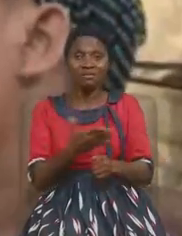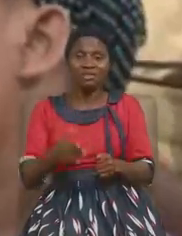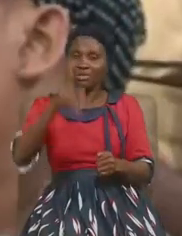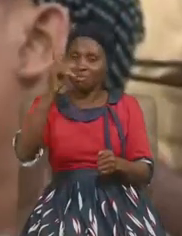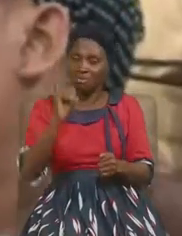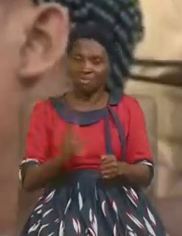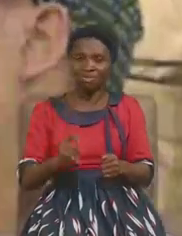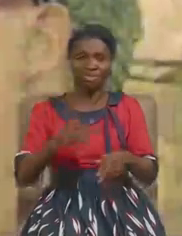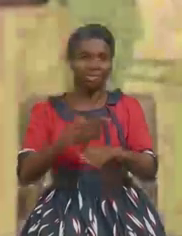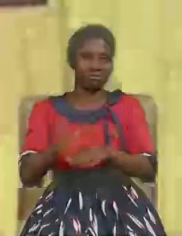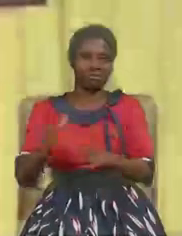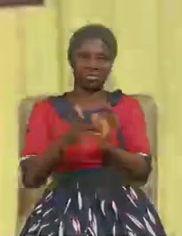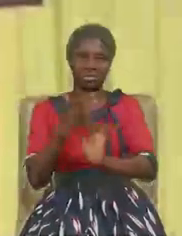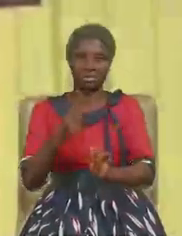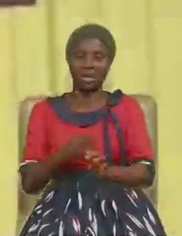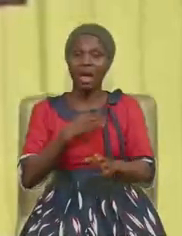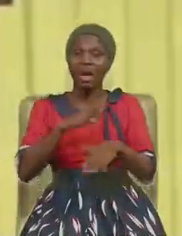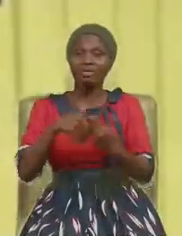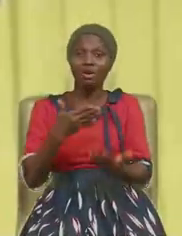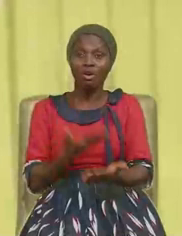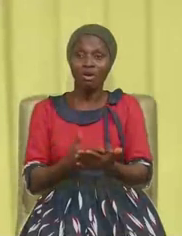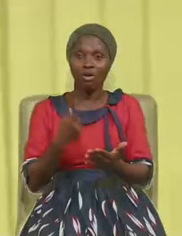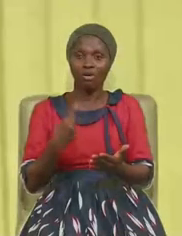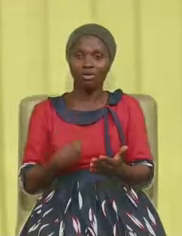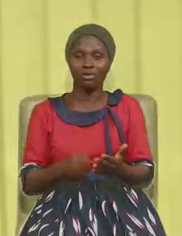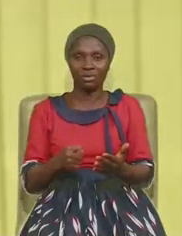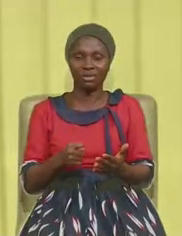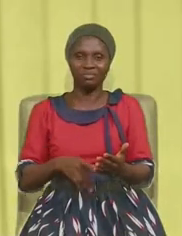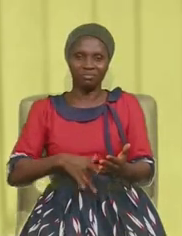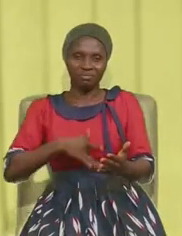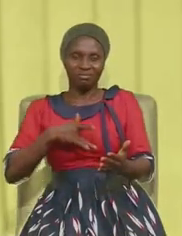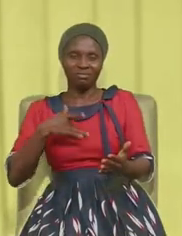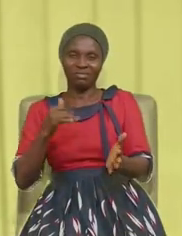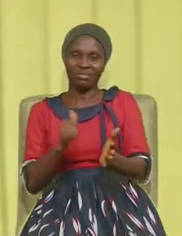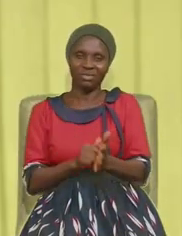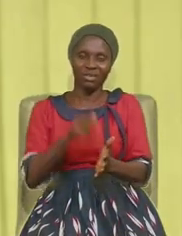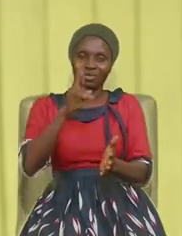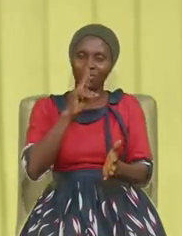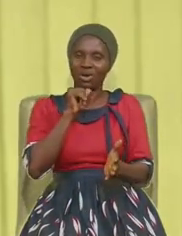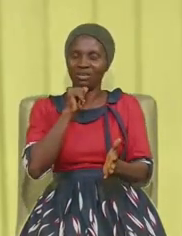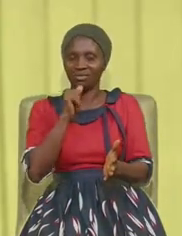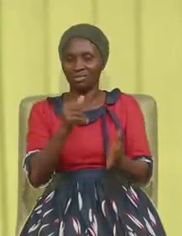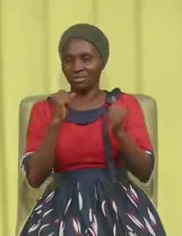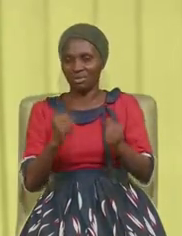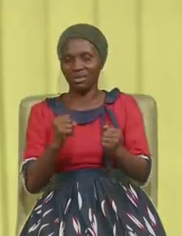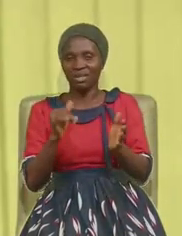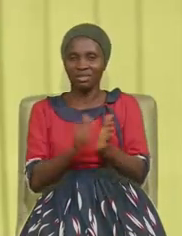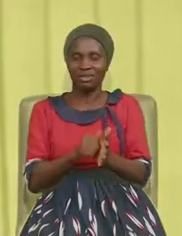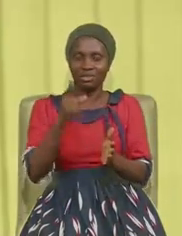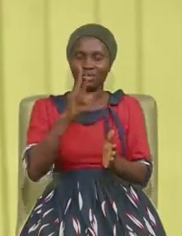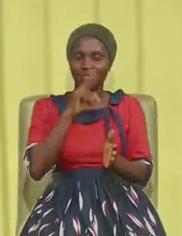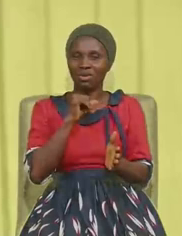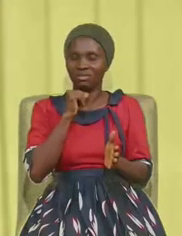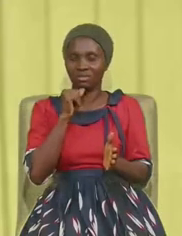ta vie. Et tous les sentiments de défaillance, d'insuffisance et les